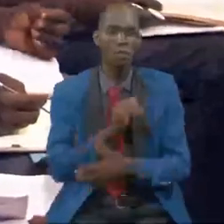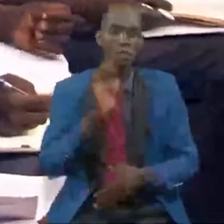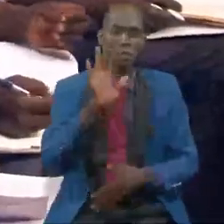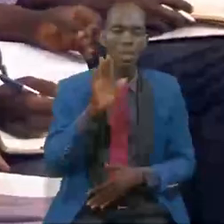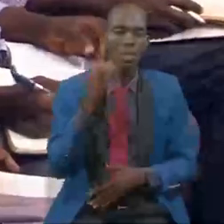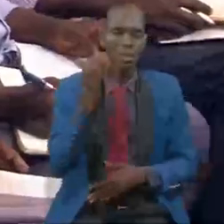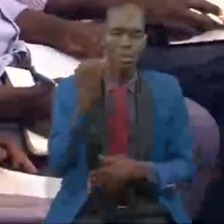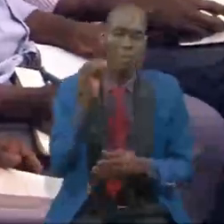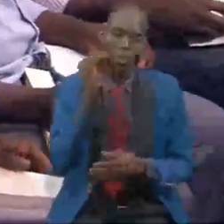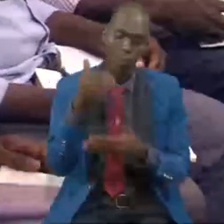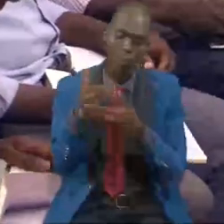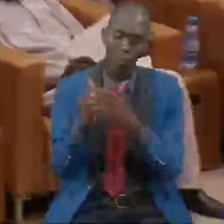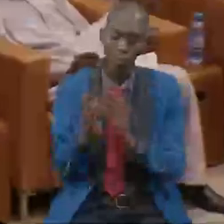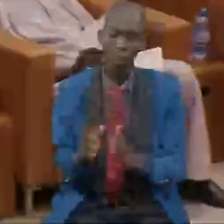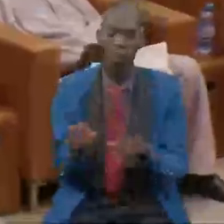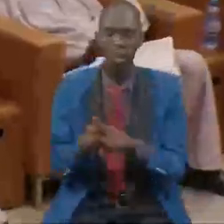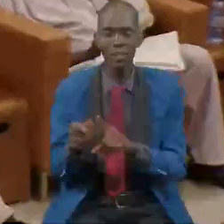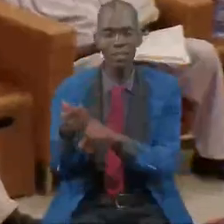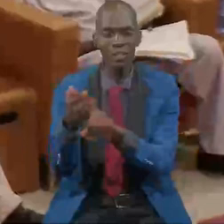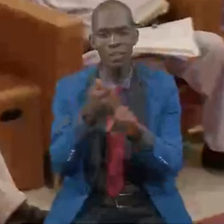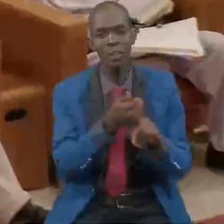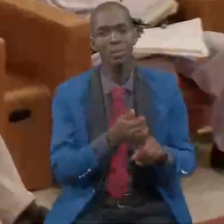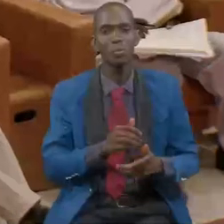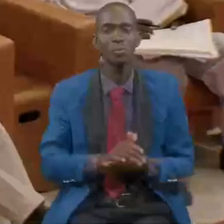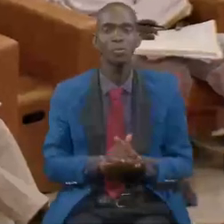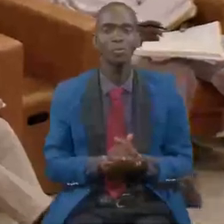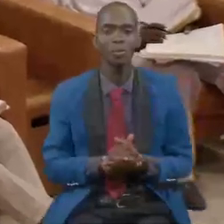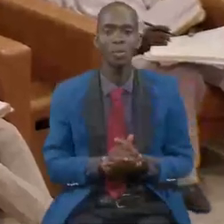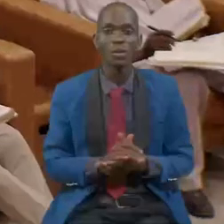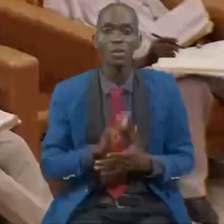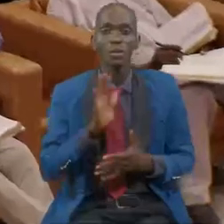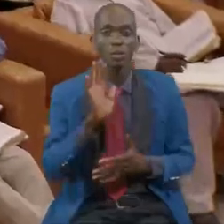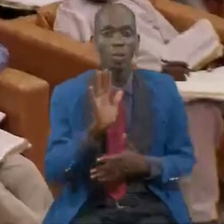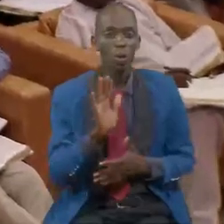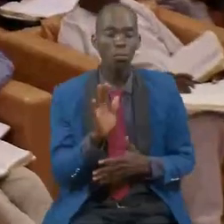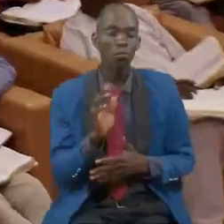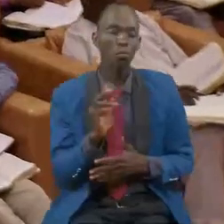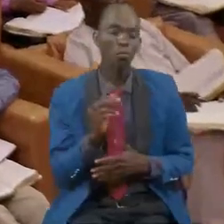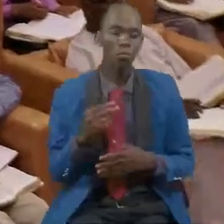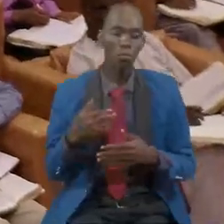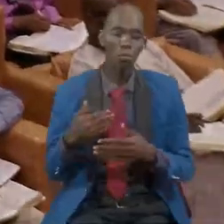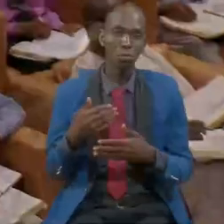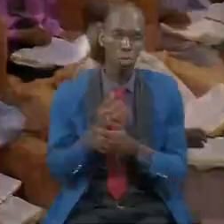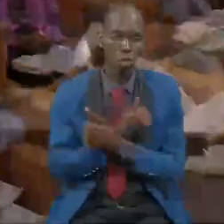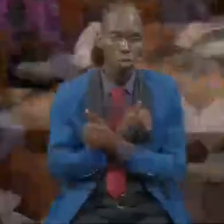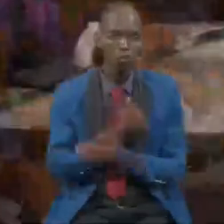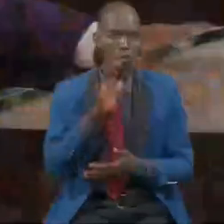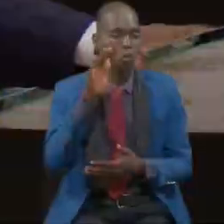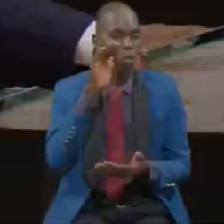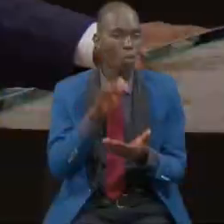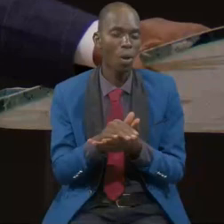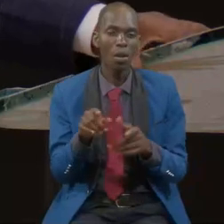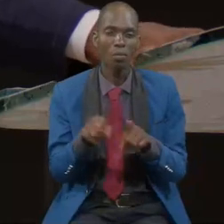tu aimeras ton prochain comme toi-même. Ton prochain commence par ta